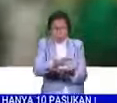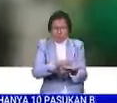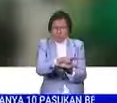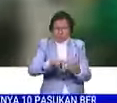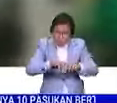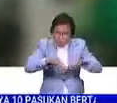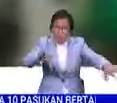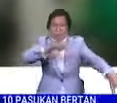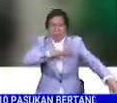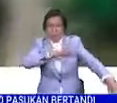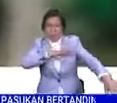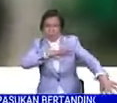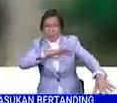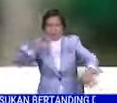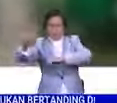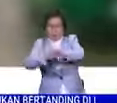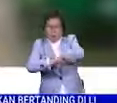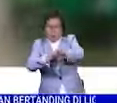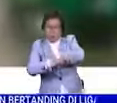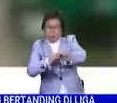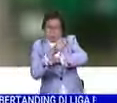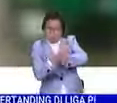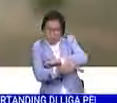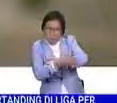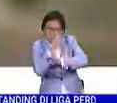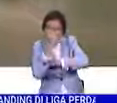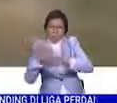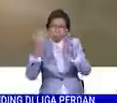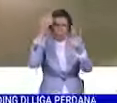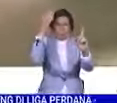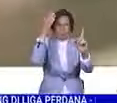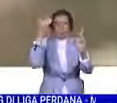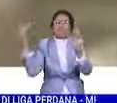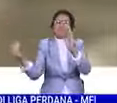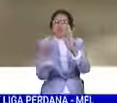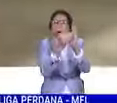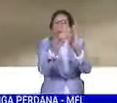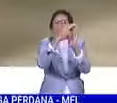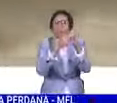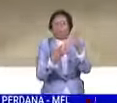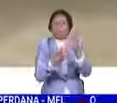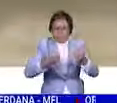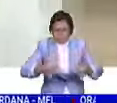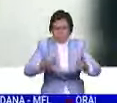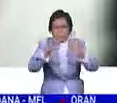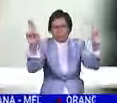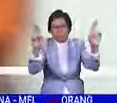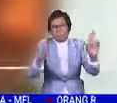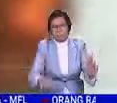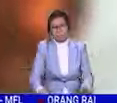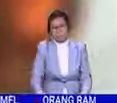berkenaan tular, polis bertindak mengeluarkan saman kerana gadis itu melanggar peraturan lalu lintas.